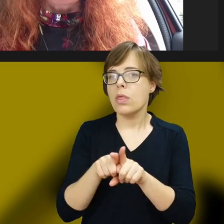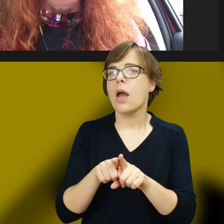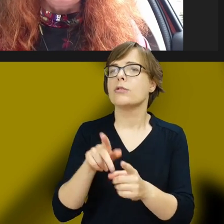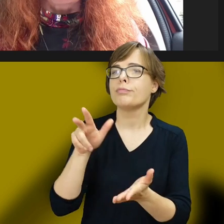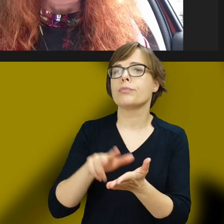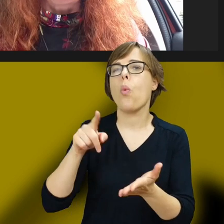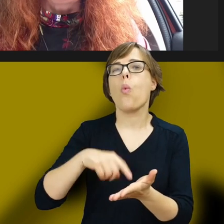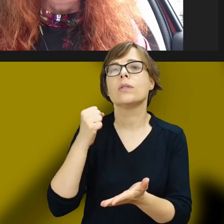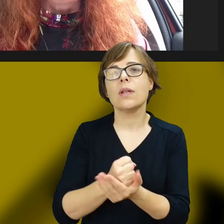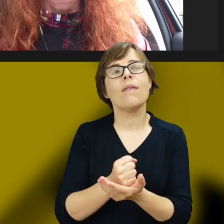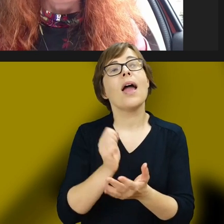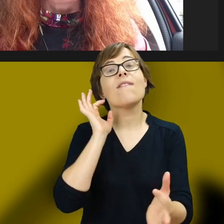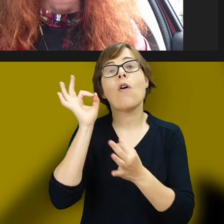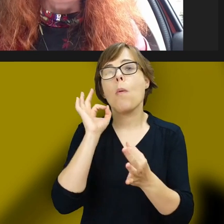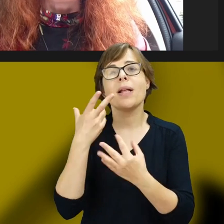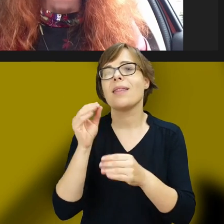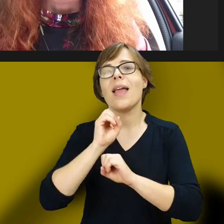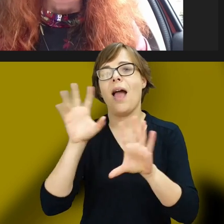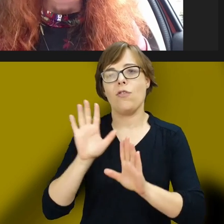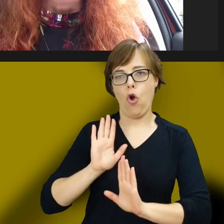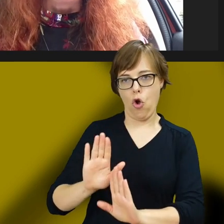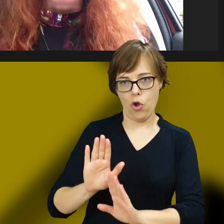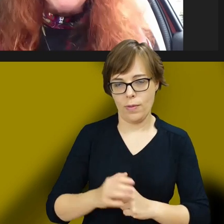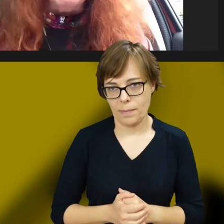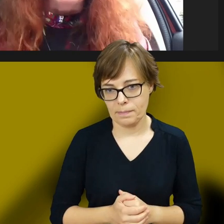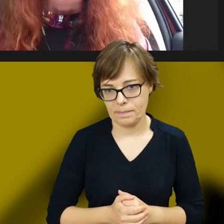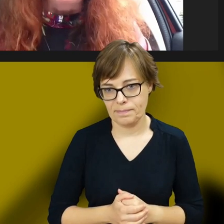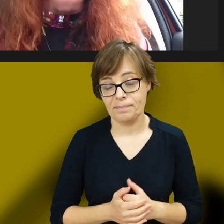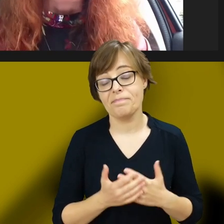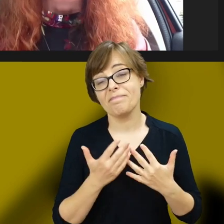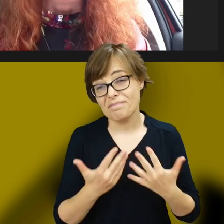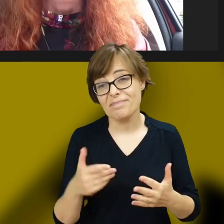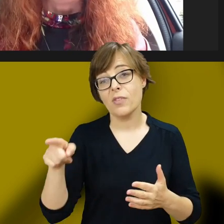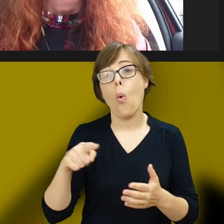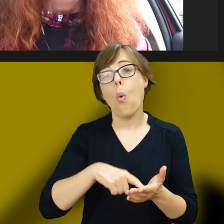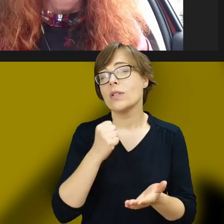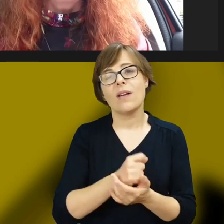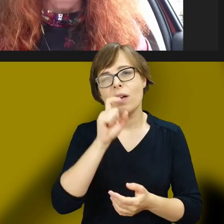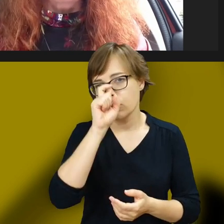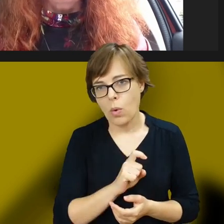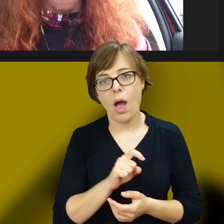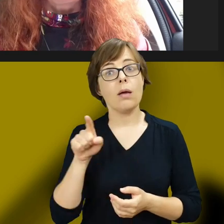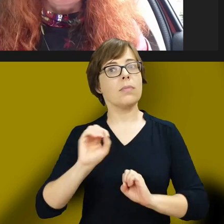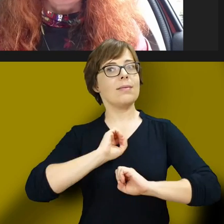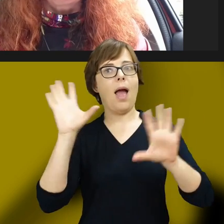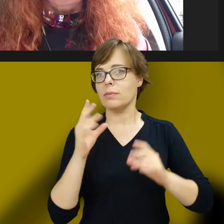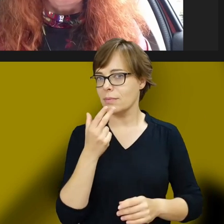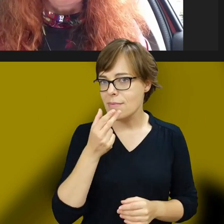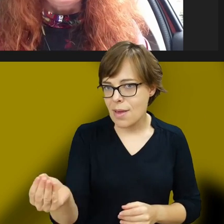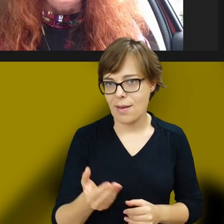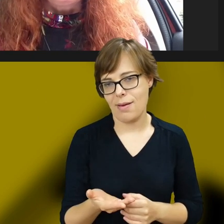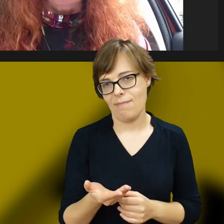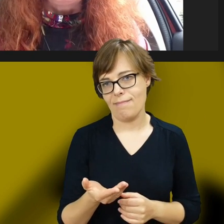ochronie informacji niejawnych, bardzo złą ustawę, nietransparentną, która tak